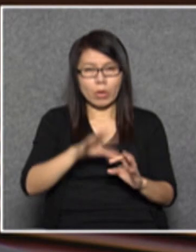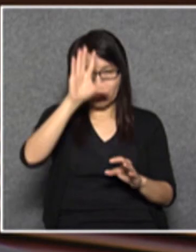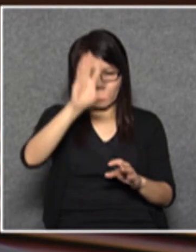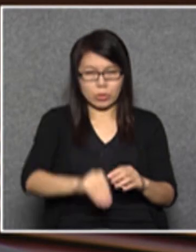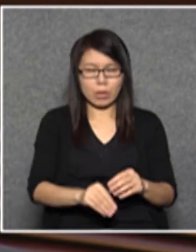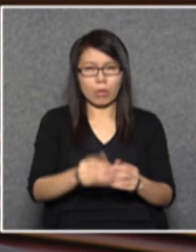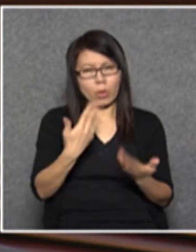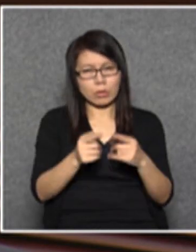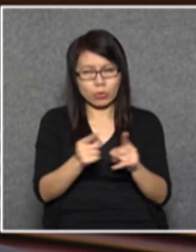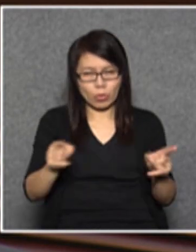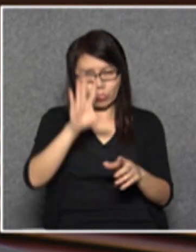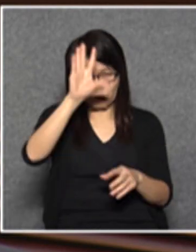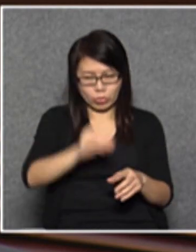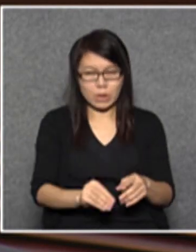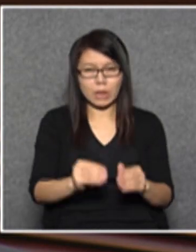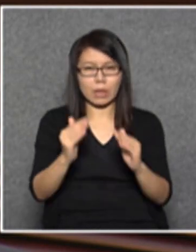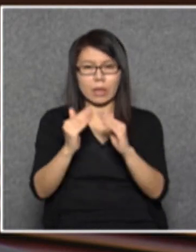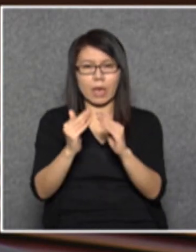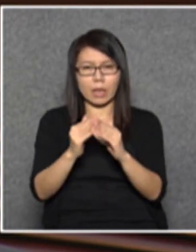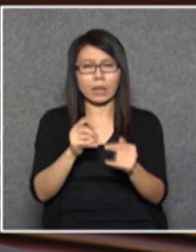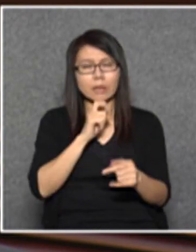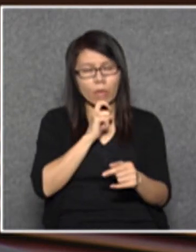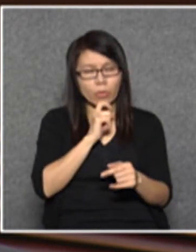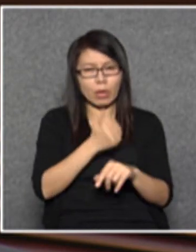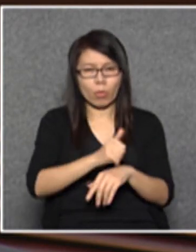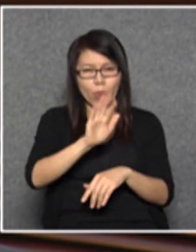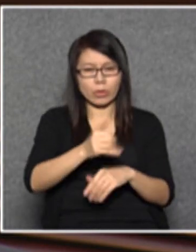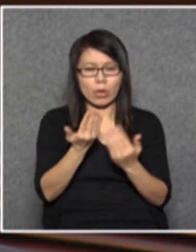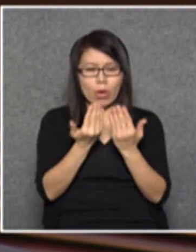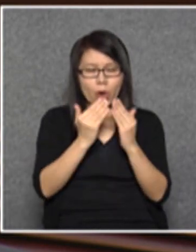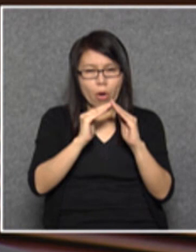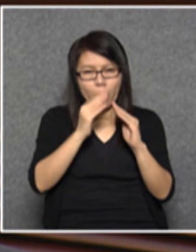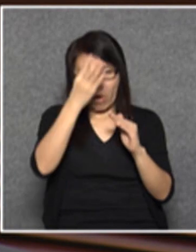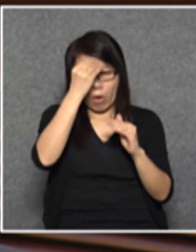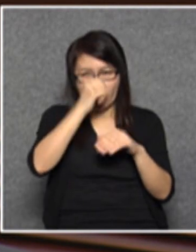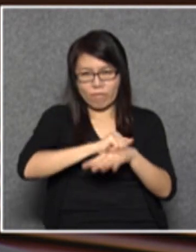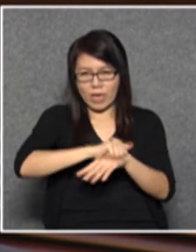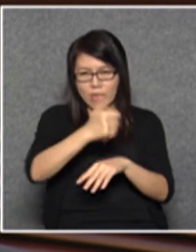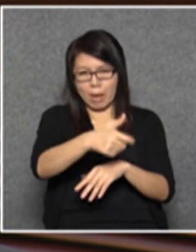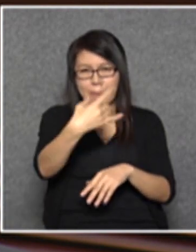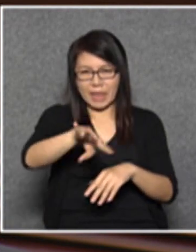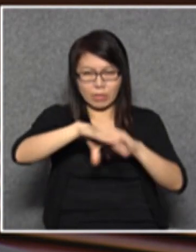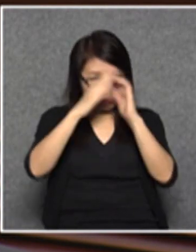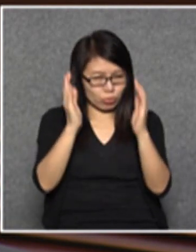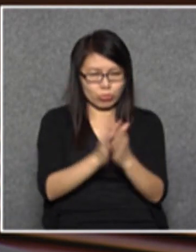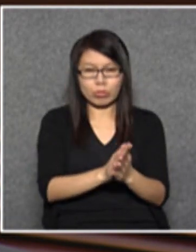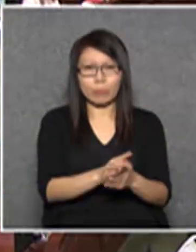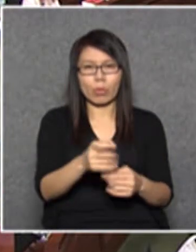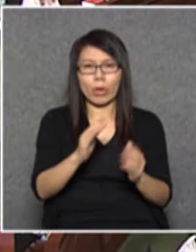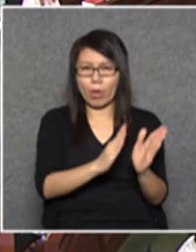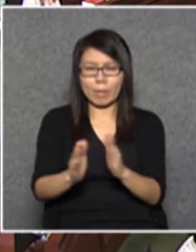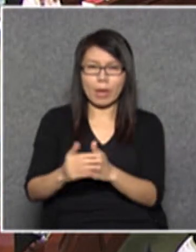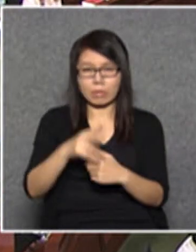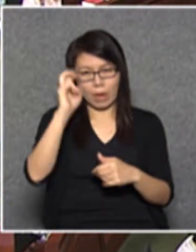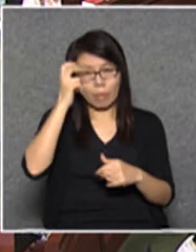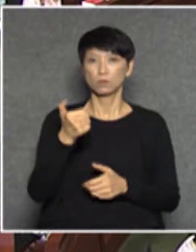全日制嘅家庭同樣享有學費全面嘅安排，你要點樣去考慮呢個問題咧？ 行政長官。 主席，